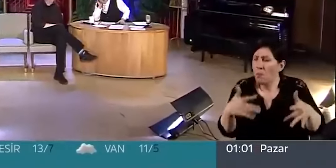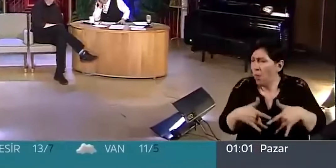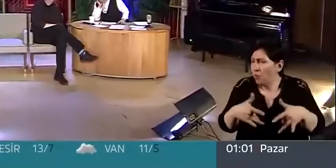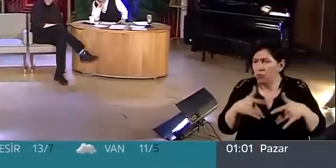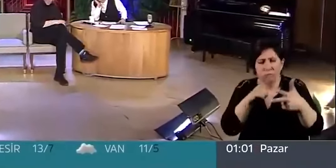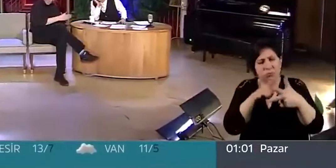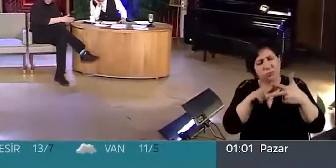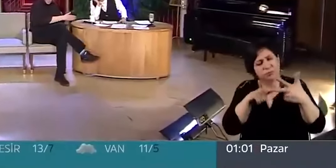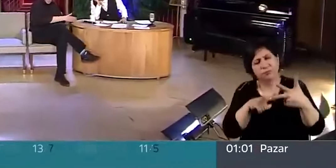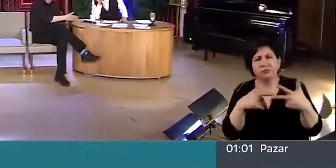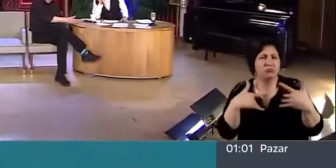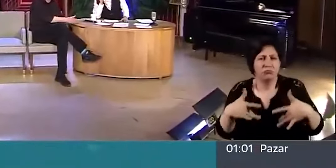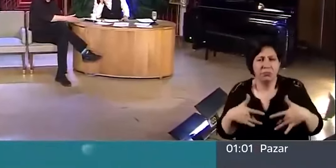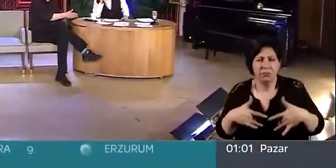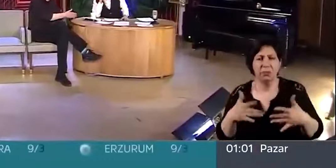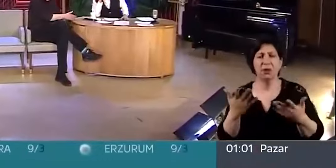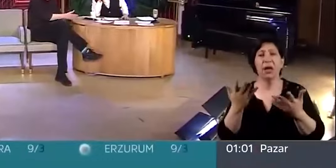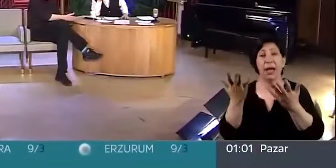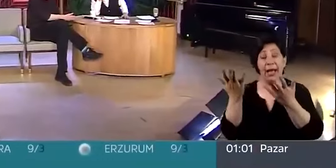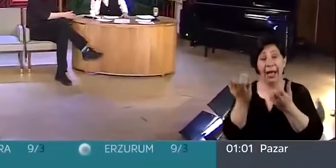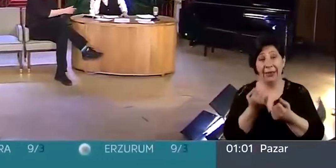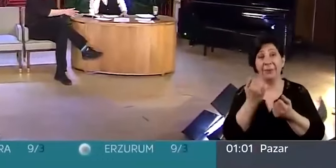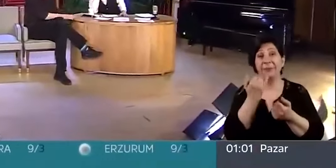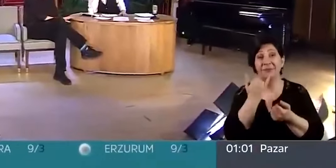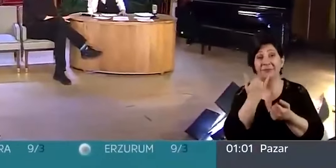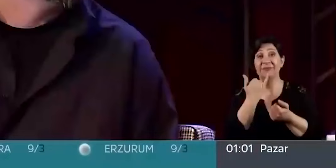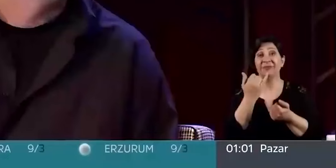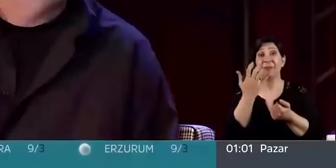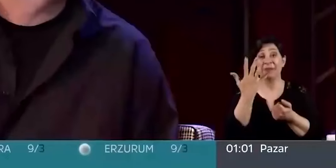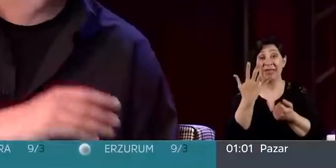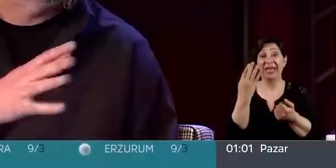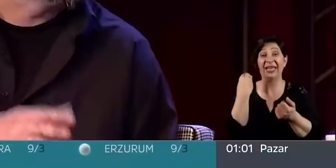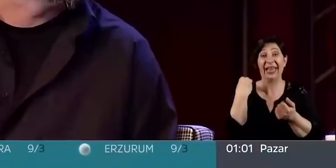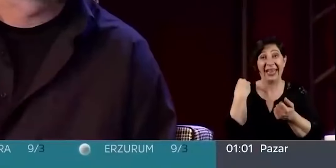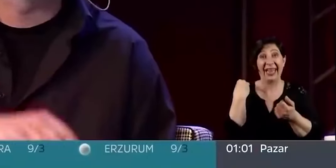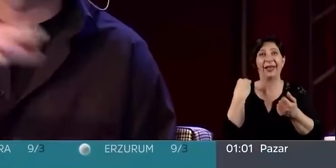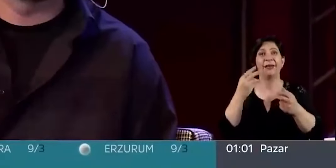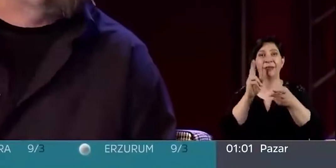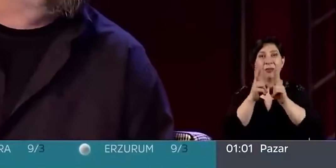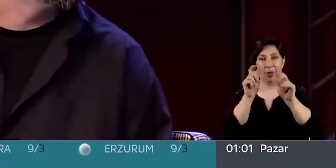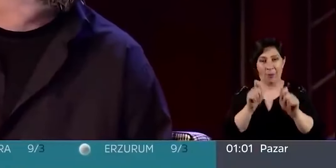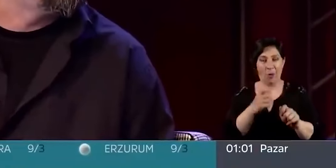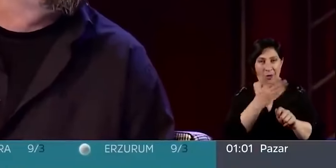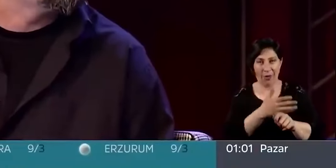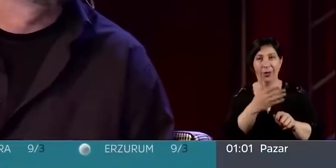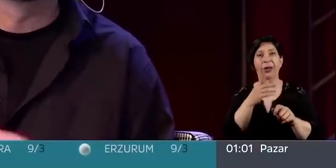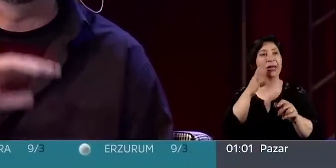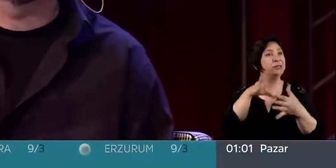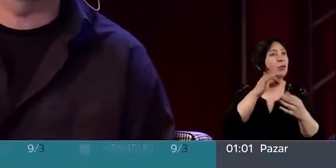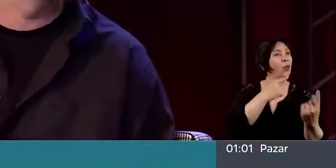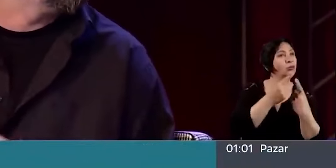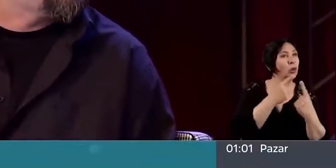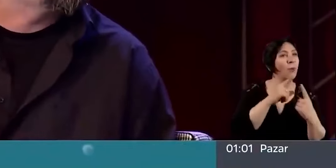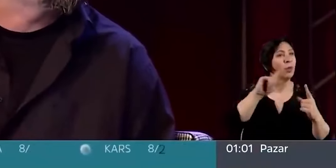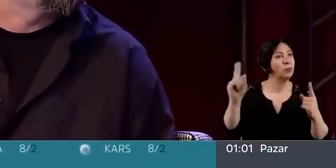üç işten de. Hmm. Şimdi Ramarva'da aldığım konuklardan beş tanesi yine stand-upçı oldu. Hmm. Bir yıldır sahneye çıkıyoruz. Ben moderasyon yapıyorum, insanlarla konuşuyorum. Hmm.